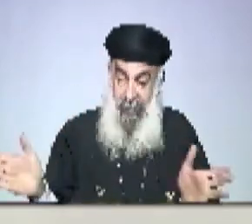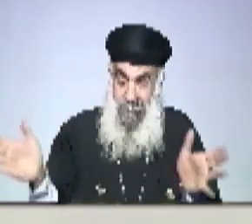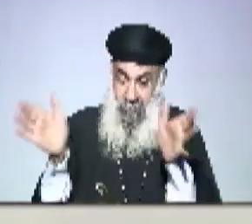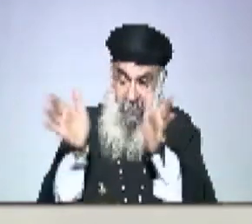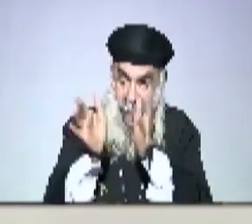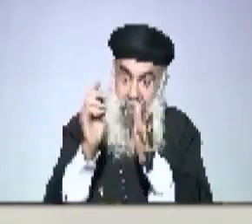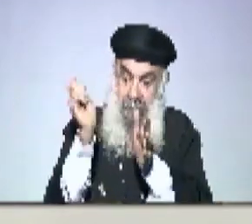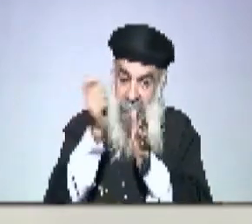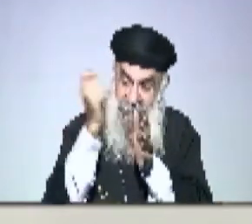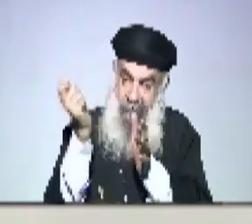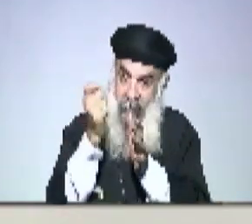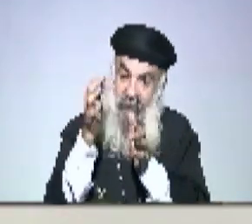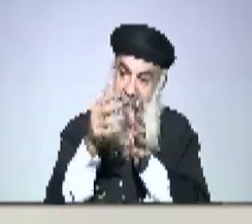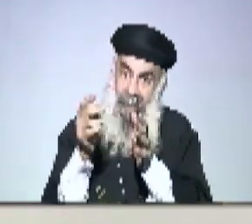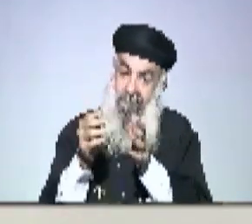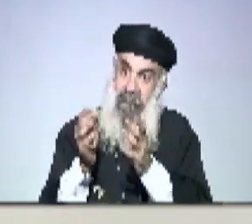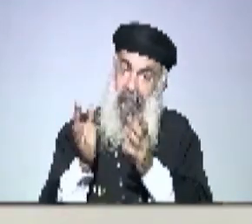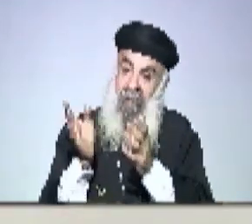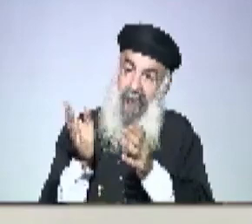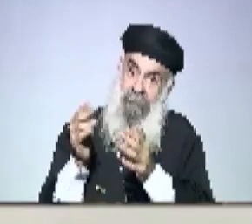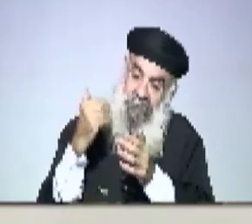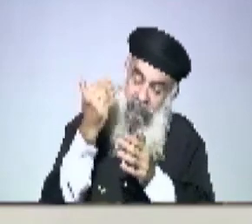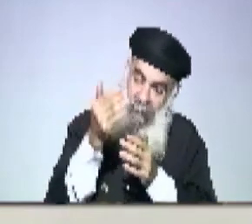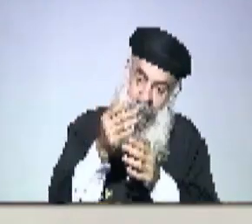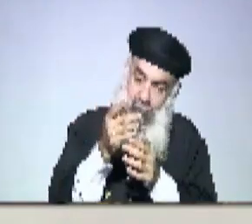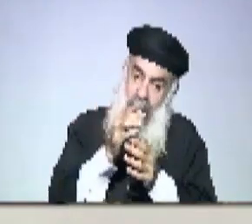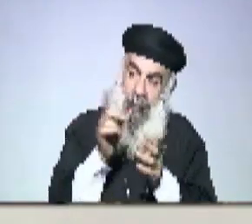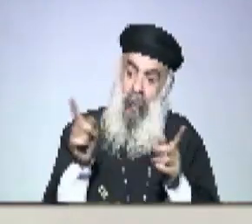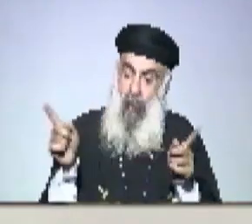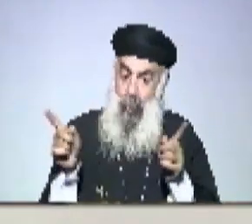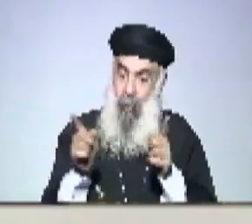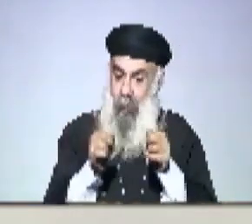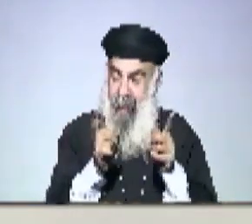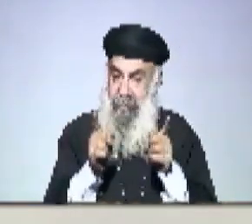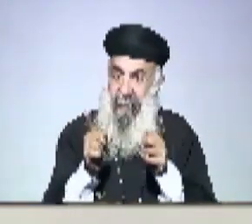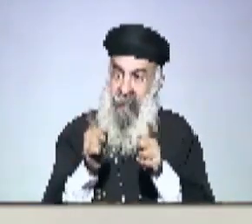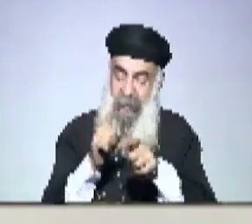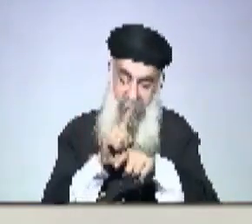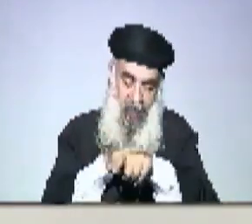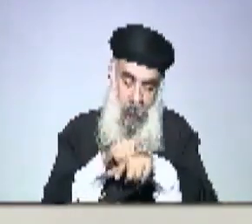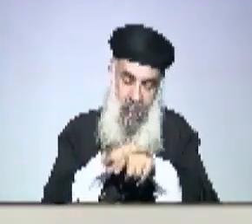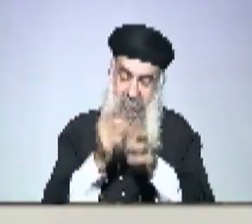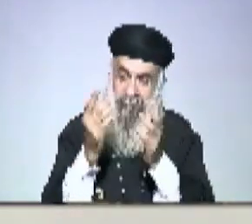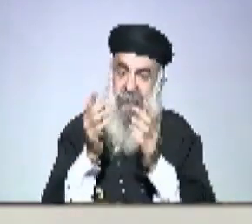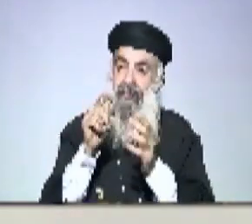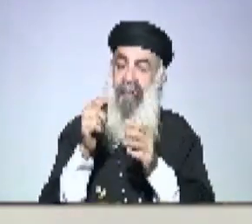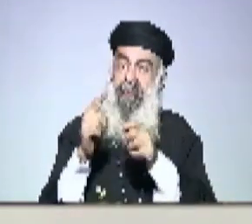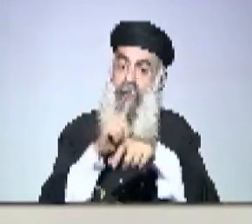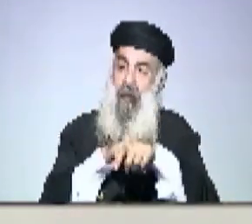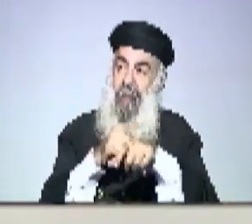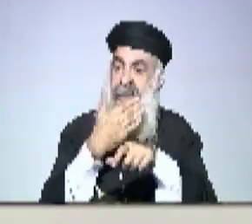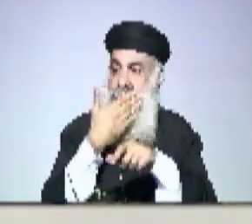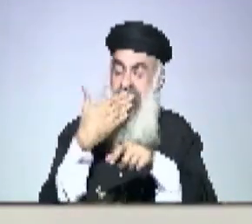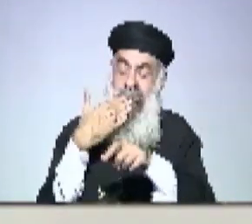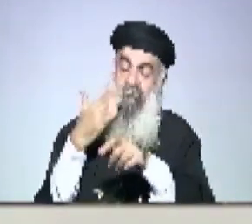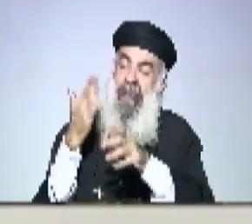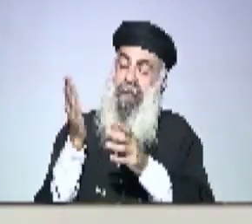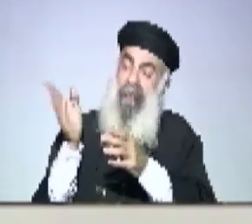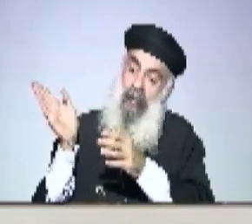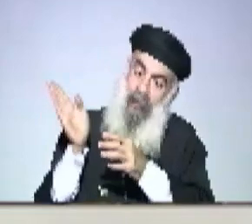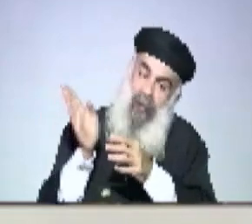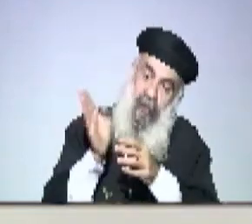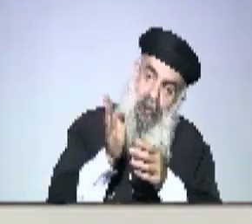المزامير اللي مفروض اثناء فتره القداس يعني عشان كده يقول لك في ايام الصيام كبير بنصلي ثالثه